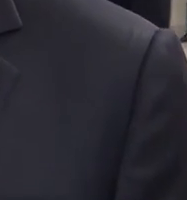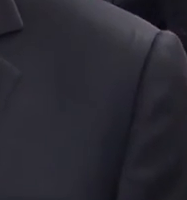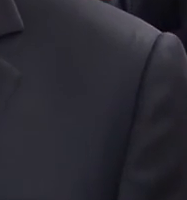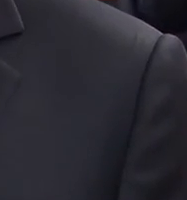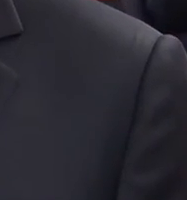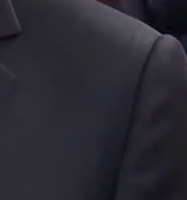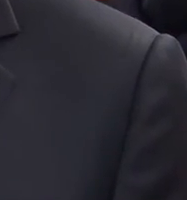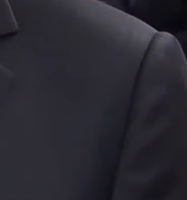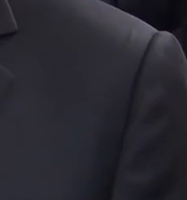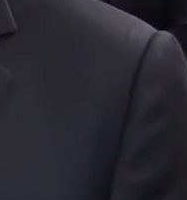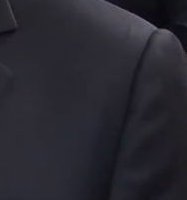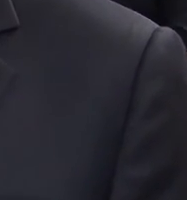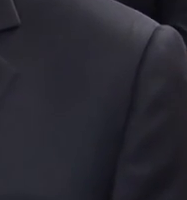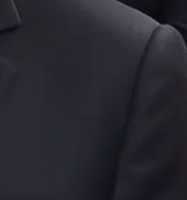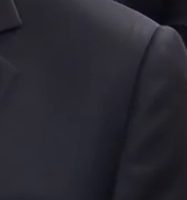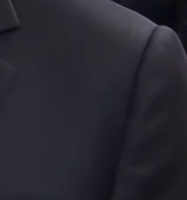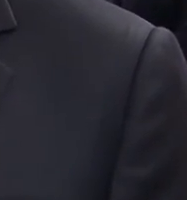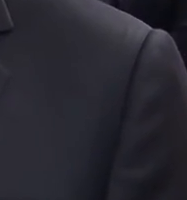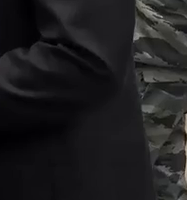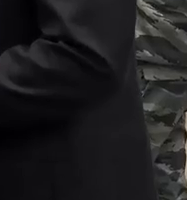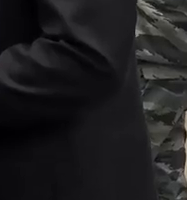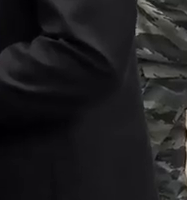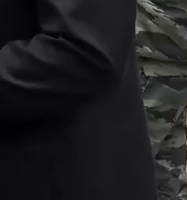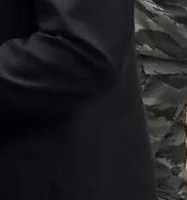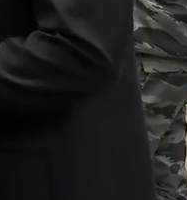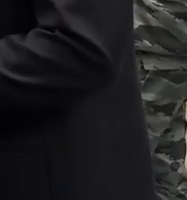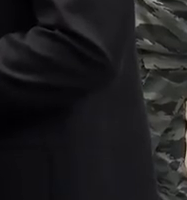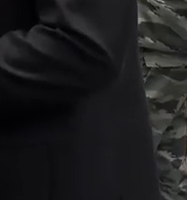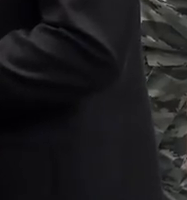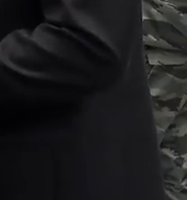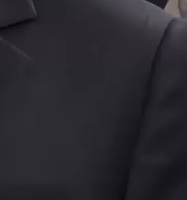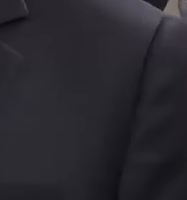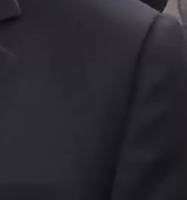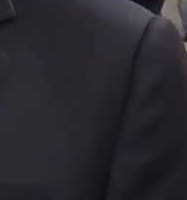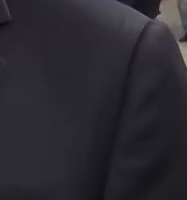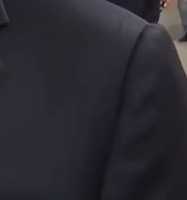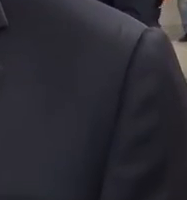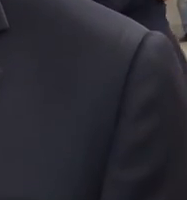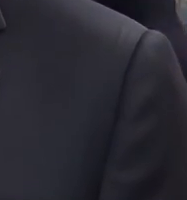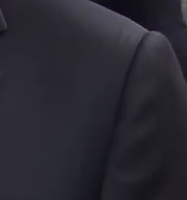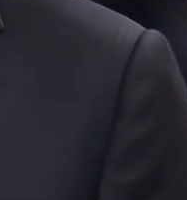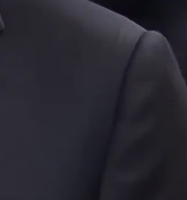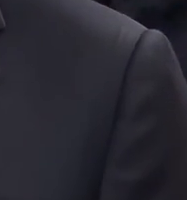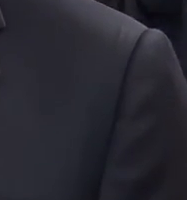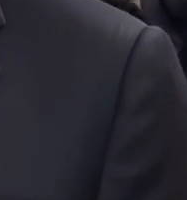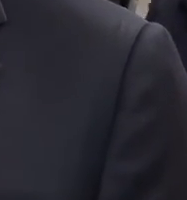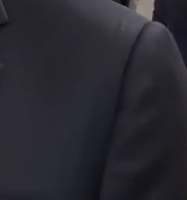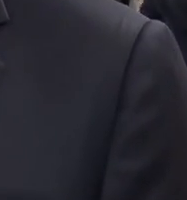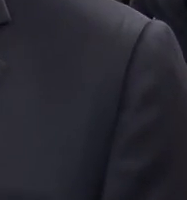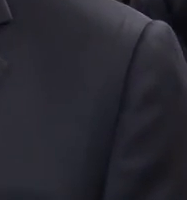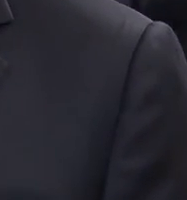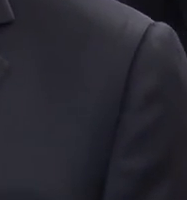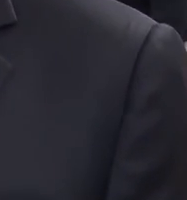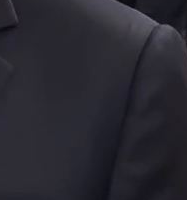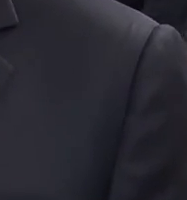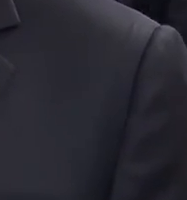больших вопросов, одним из главнейших вопросов. Это вот социальных объектов, сады, школы, которые тоже у нас запланированы. Большое количество задач, это значит, что работ будет много,